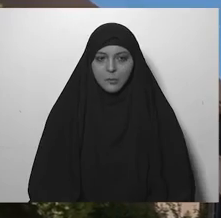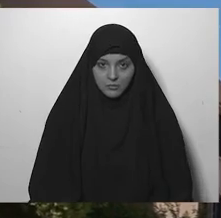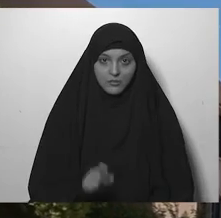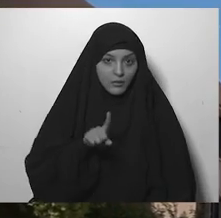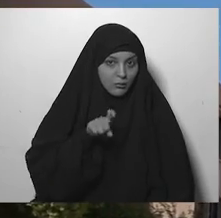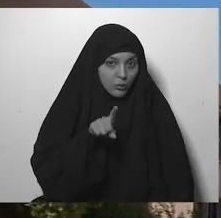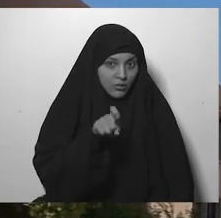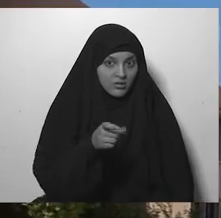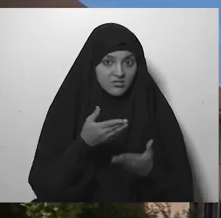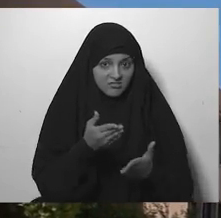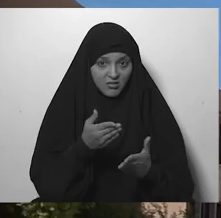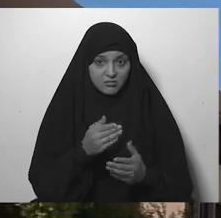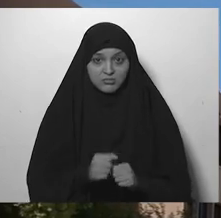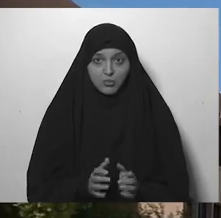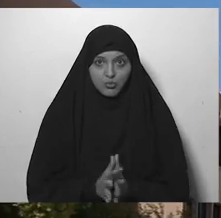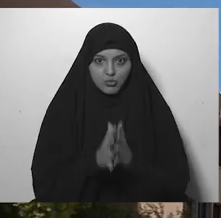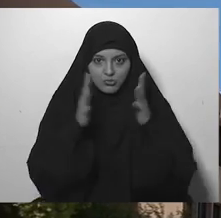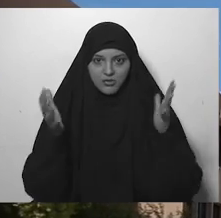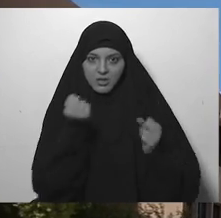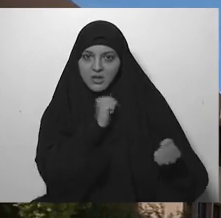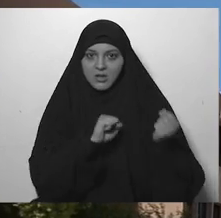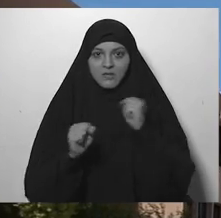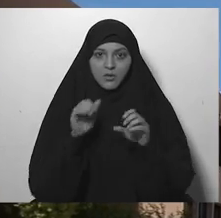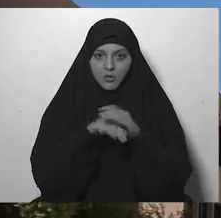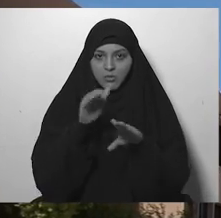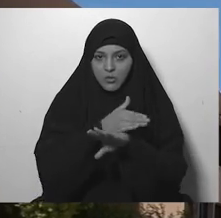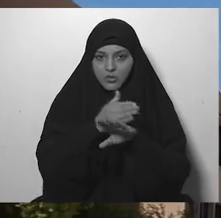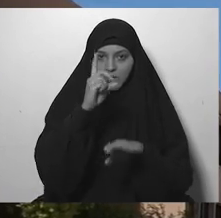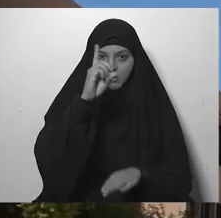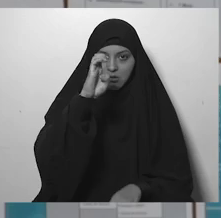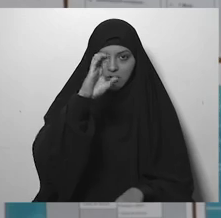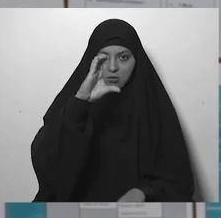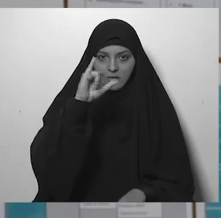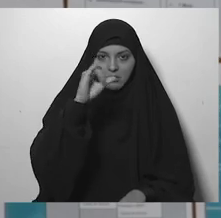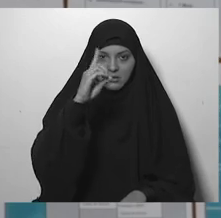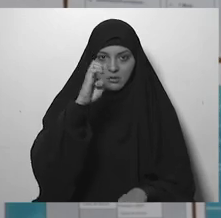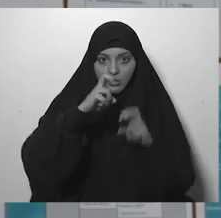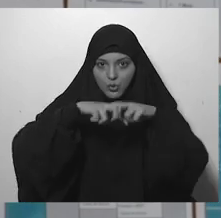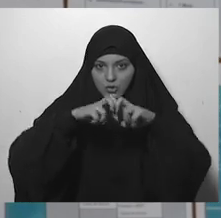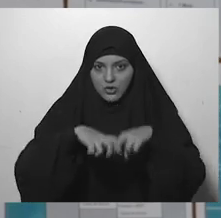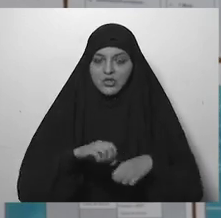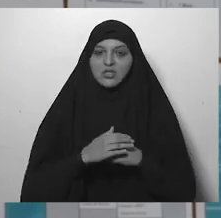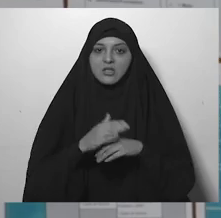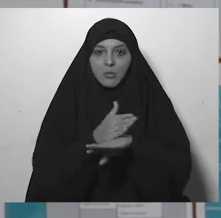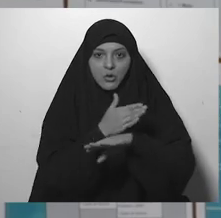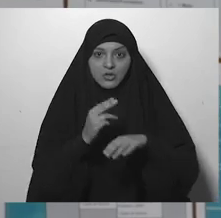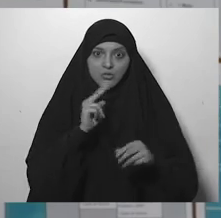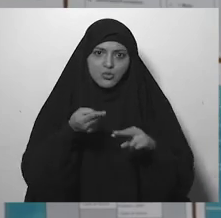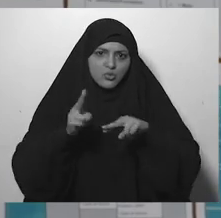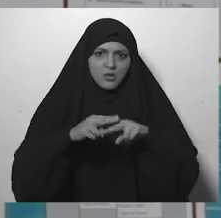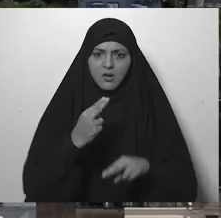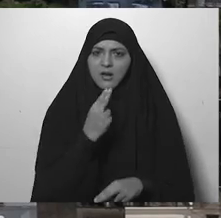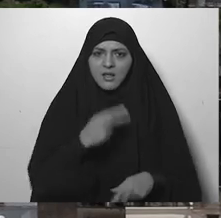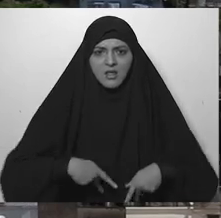L'enquête était l'une des plus grandes activités menées dans le projet Decide, qui est la recherche d'IRPI sur la qualité de vie des personnes en